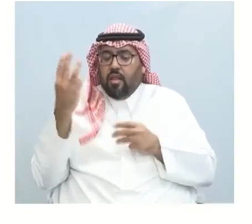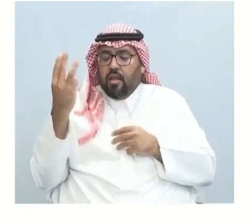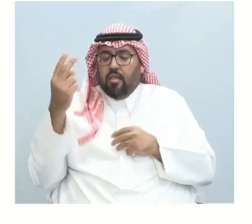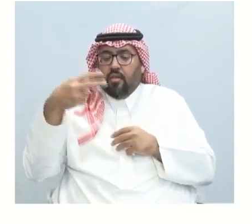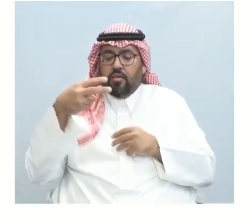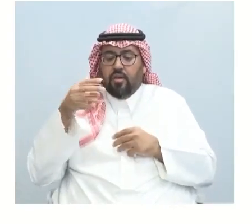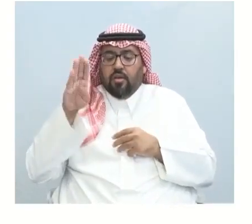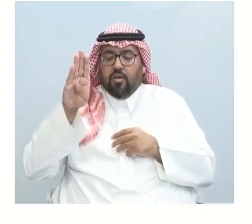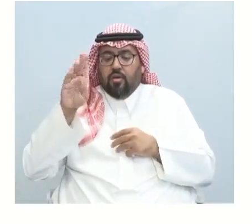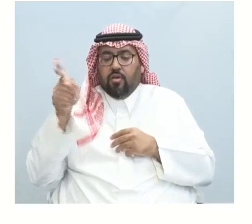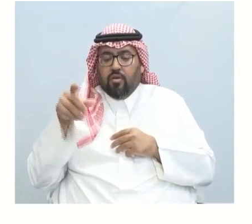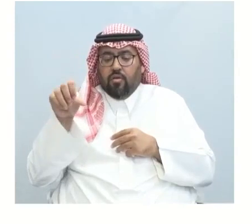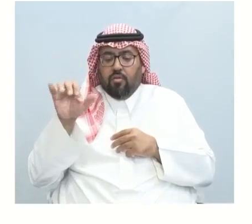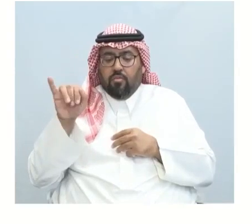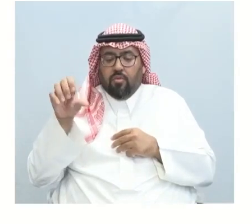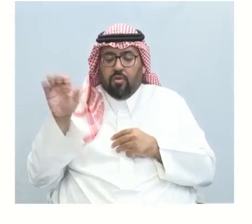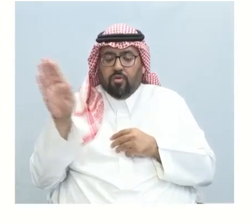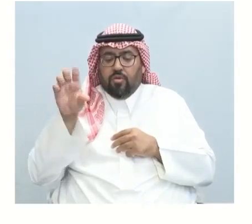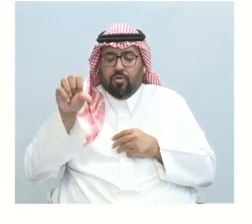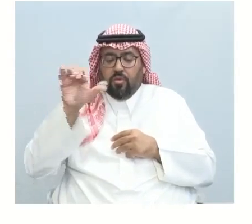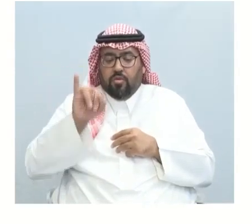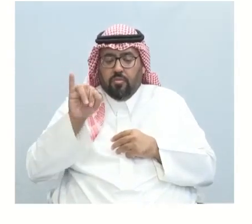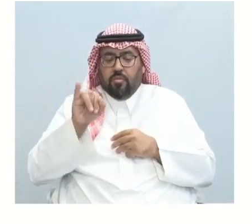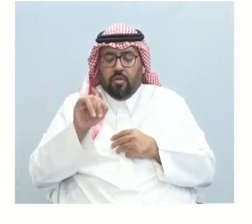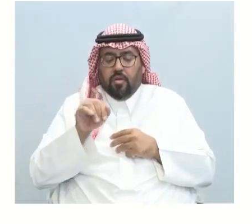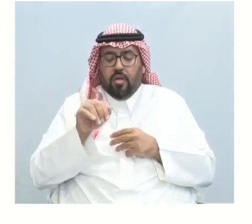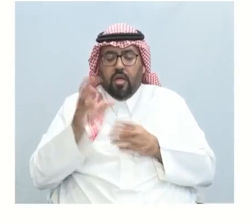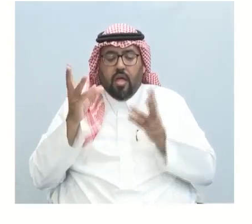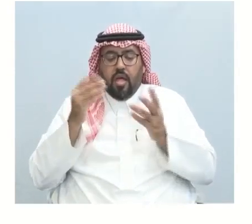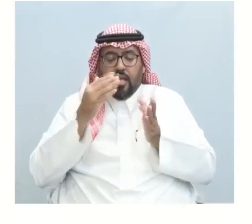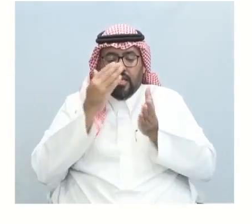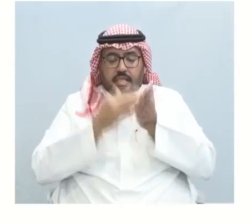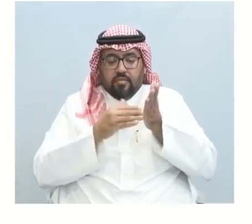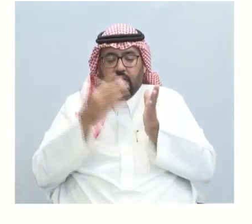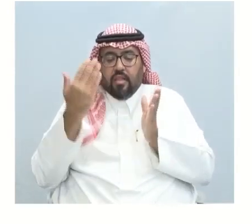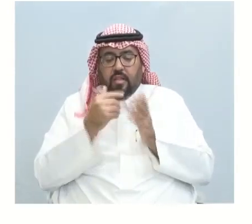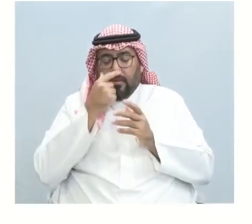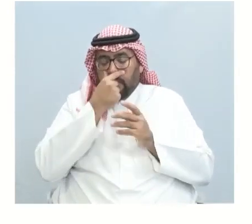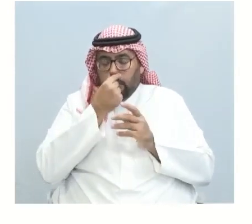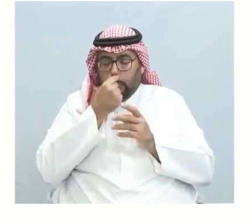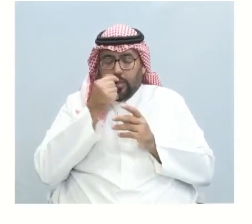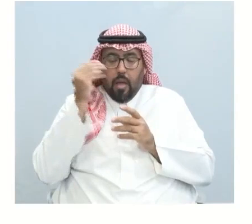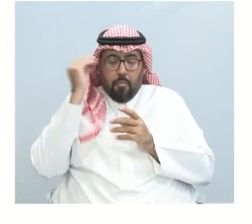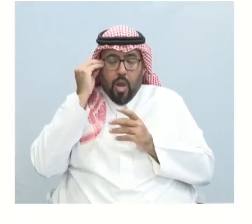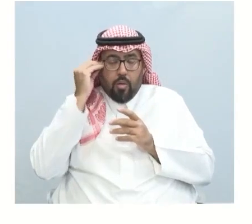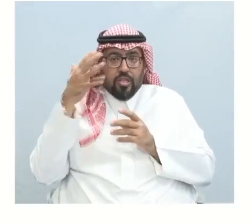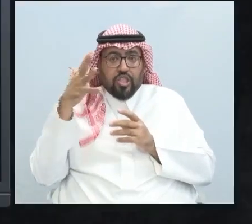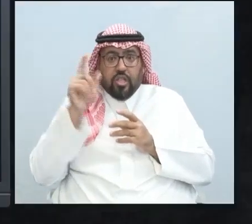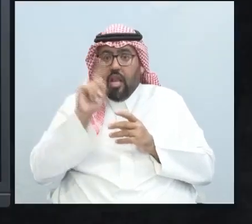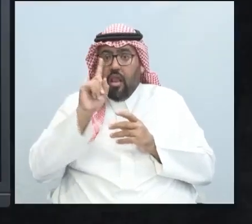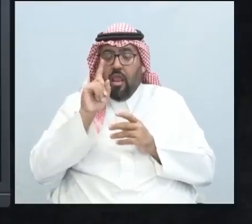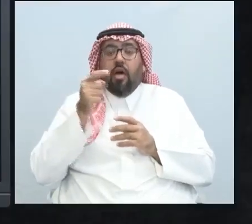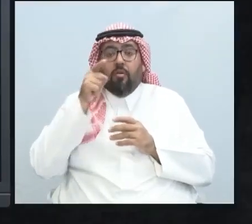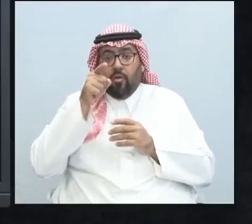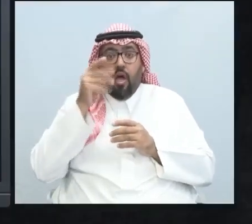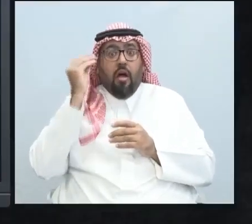كروموس الحيوان المنوي والبويضه من الخلايا الجنسيه تحتوي على كم على نصف العدد هذه المعلومه ليست بجديده عليكم ونحن نتكلم عن